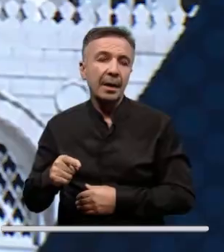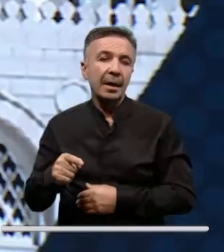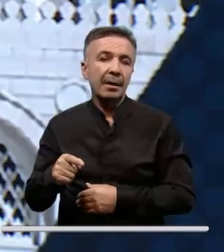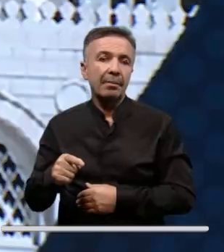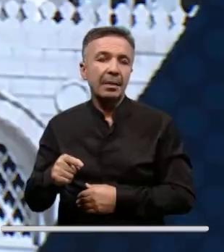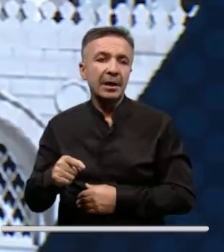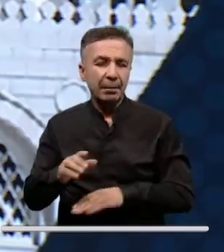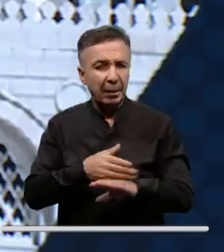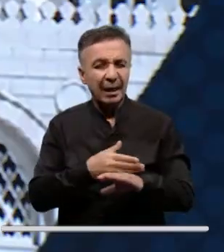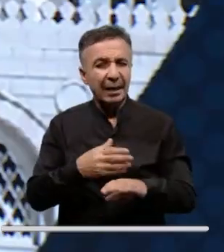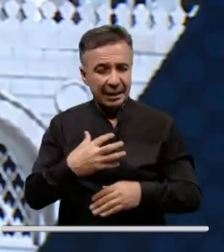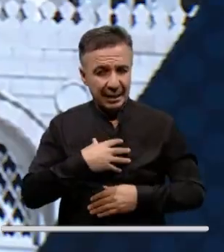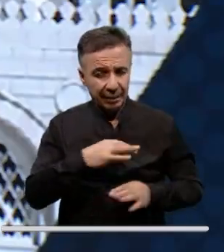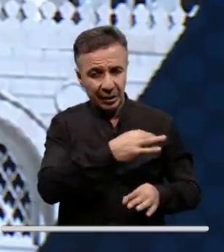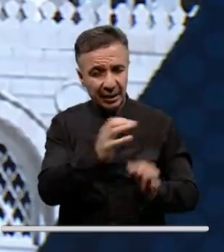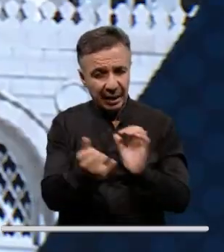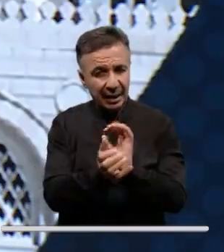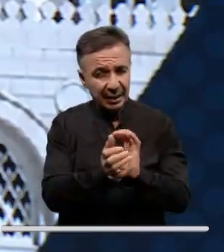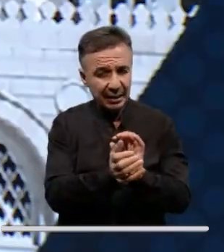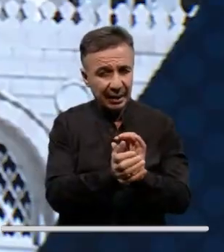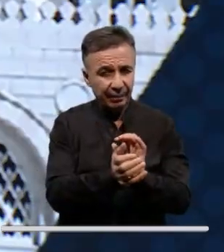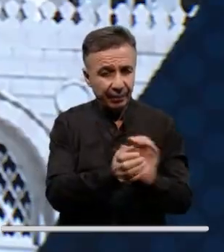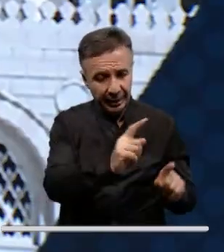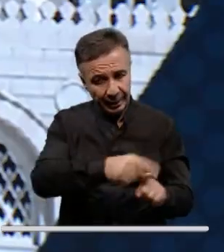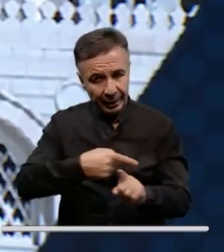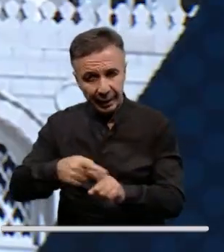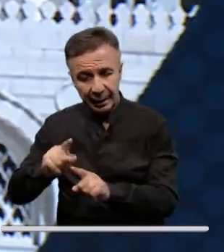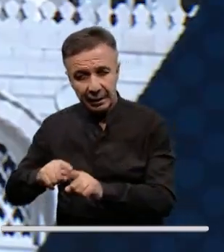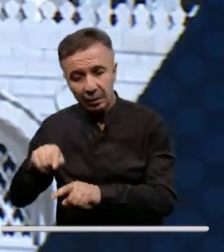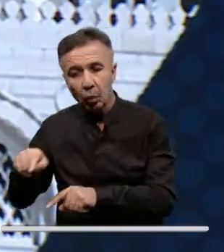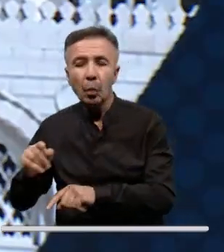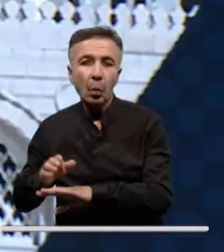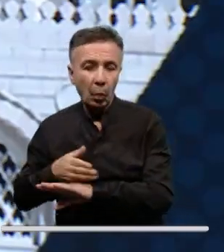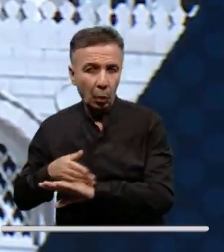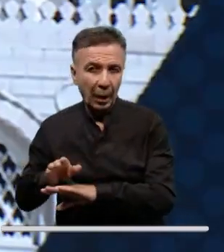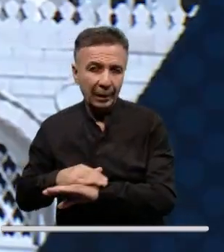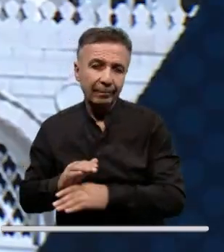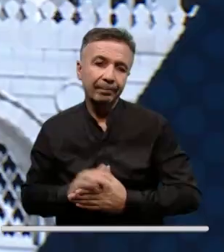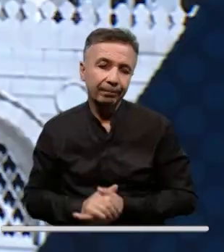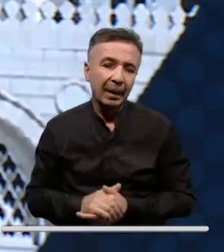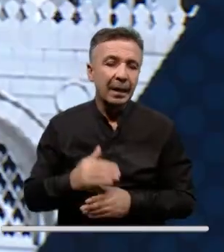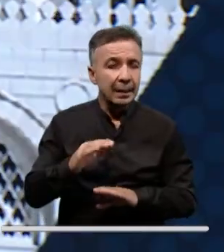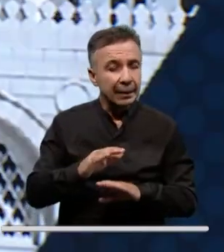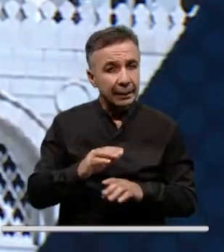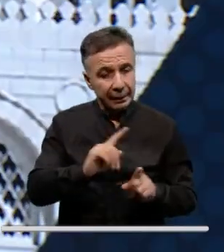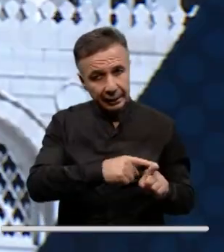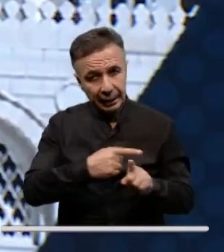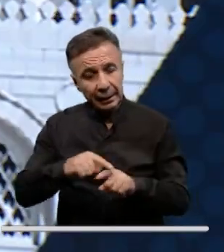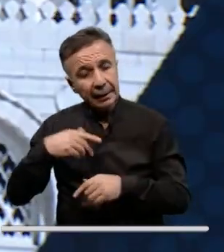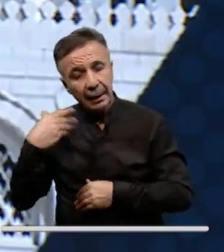dağıtıldı Evet dağıtılan bu mal dağıtıldıktan Sonra